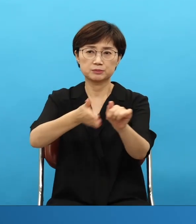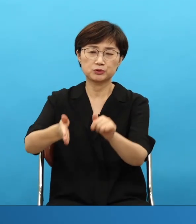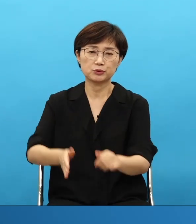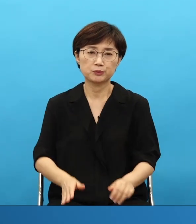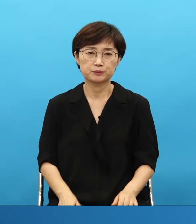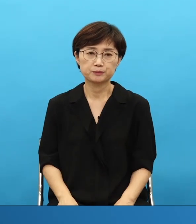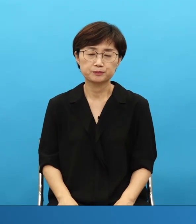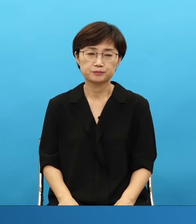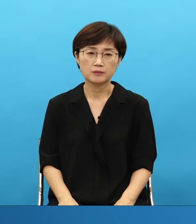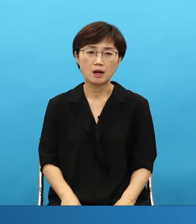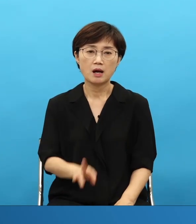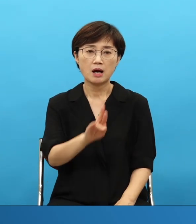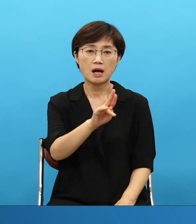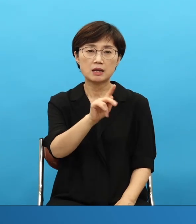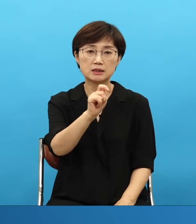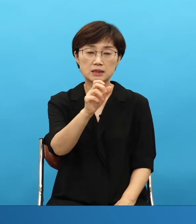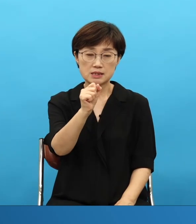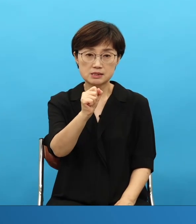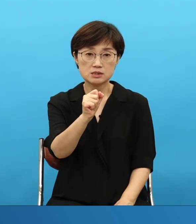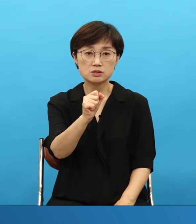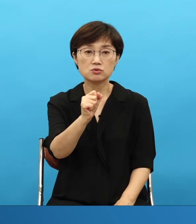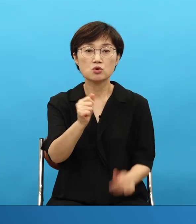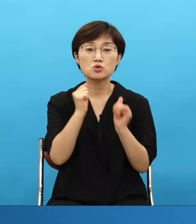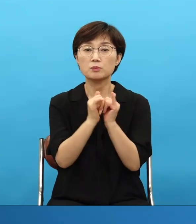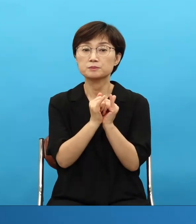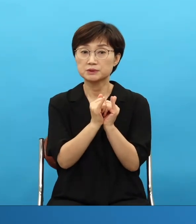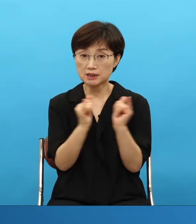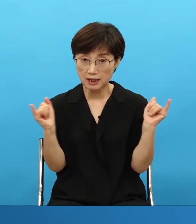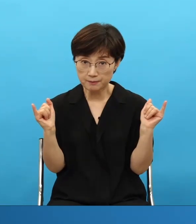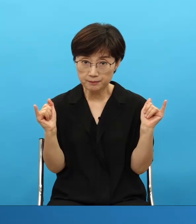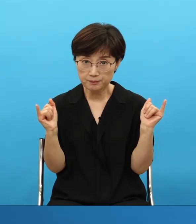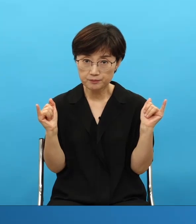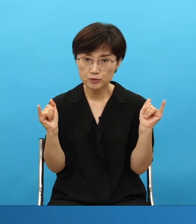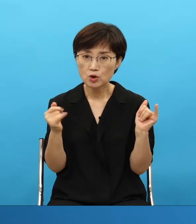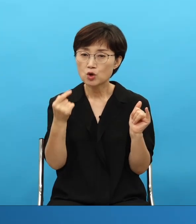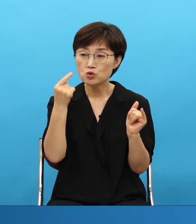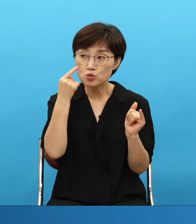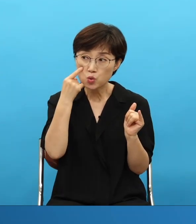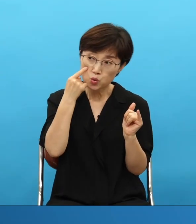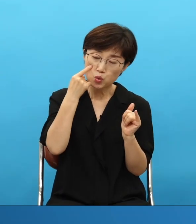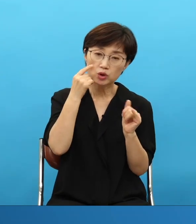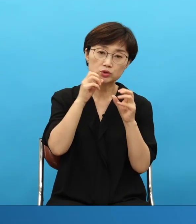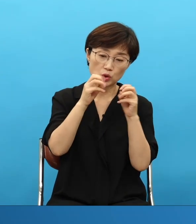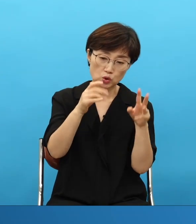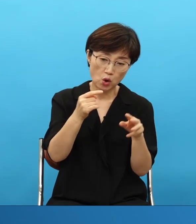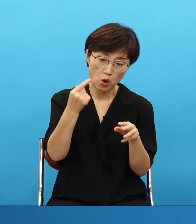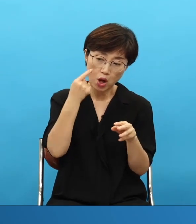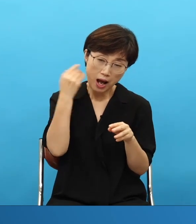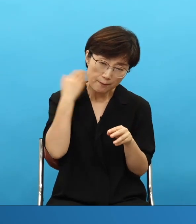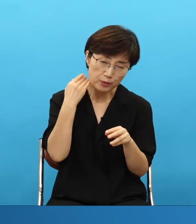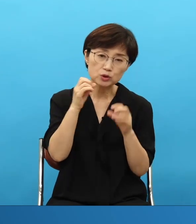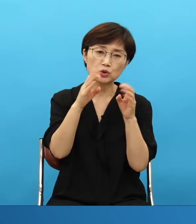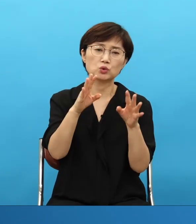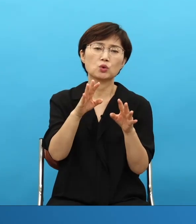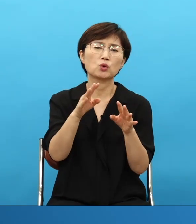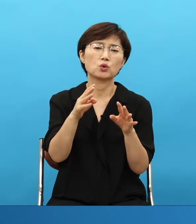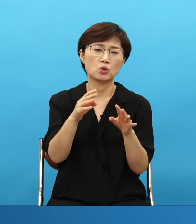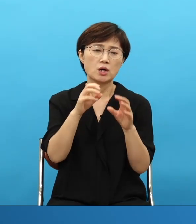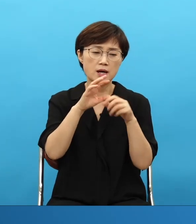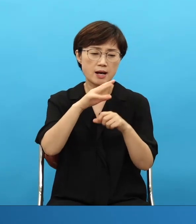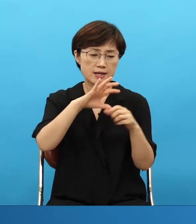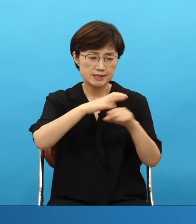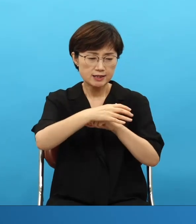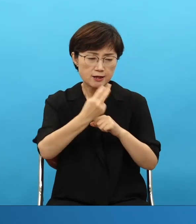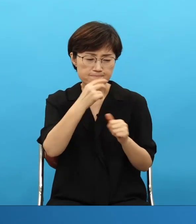목사는 RTS맨들은 세 가지 뜰의 주역, 눈에 보이는 전도, 눈에 안 보이는 전도 등 237 살릴 세